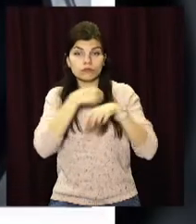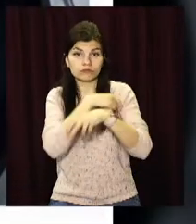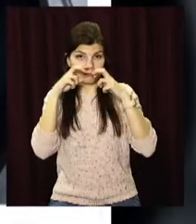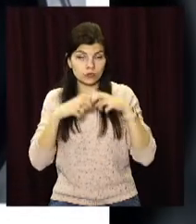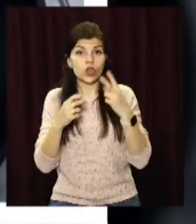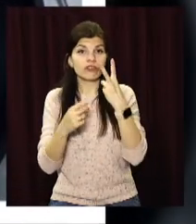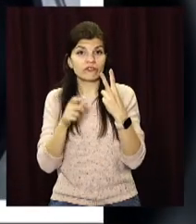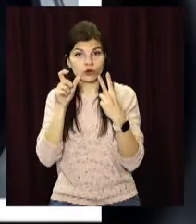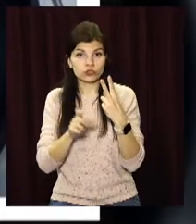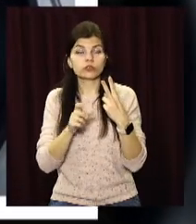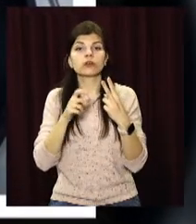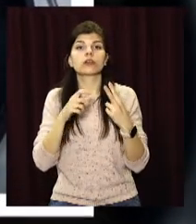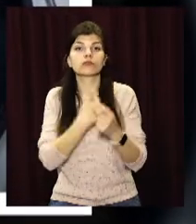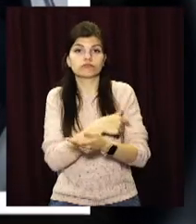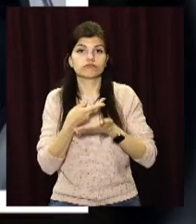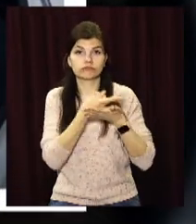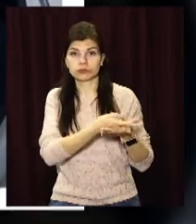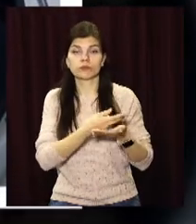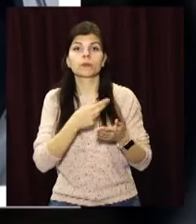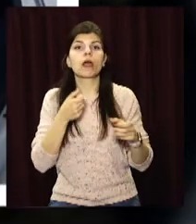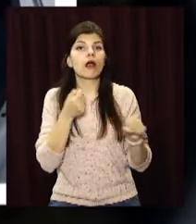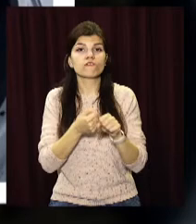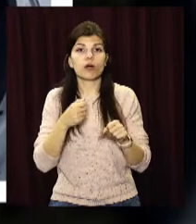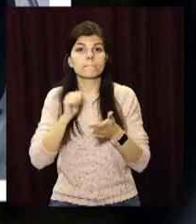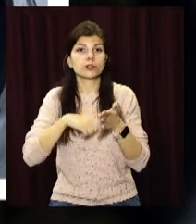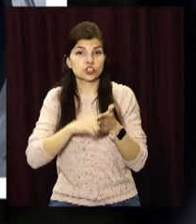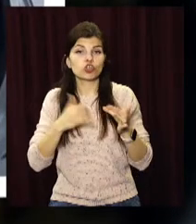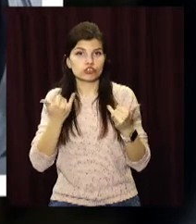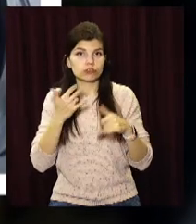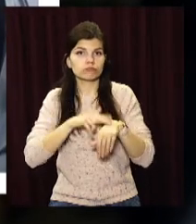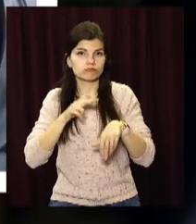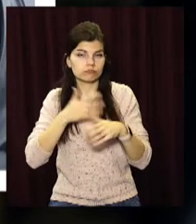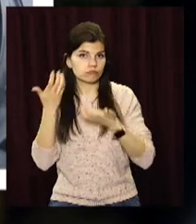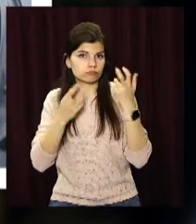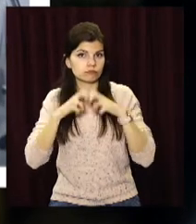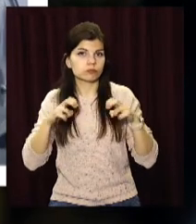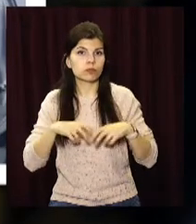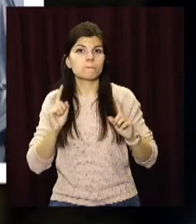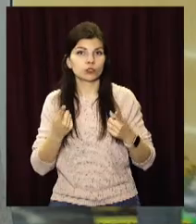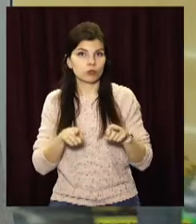двох постраждалих госпіталізували. Обставини аварії нині з'ясовують правоохоронці.